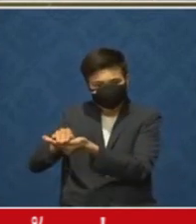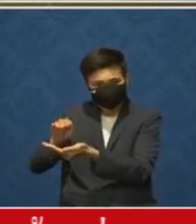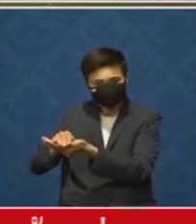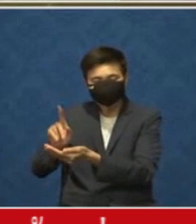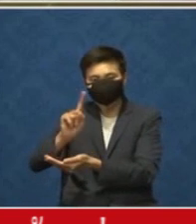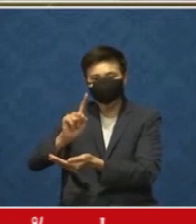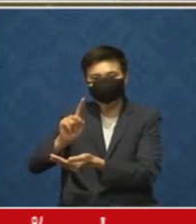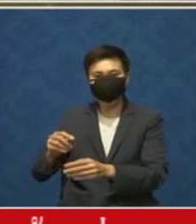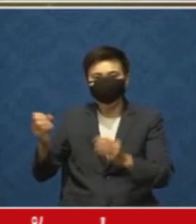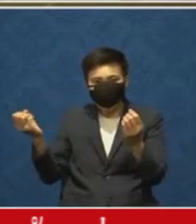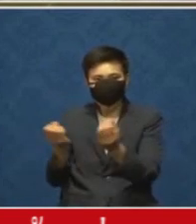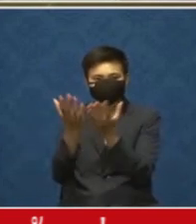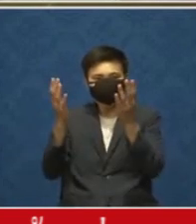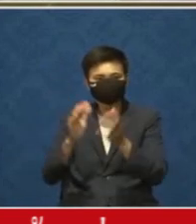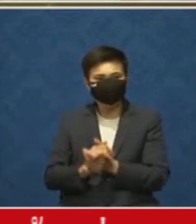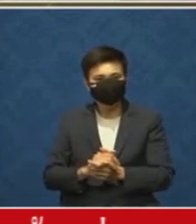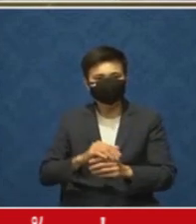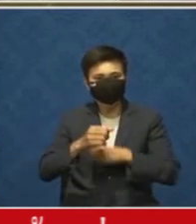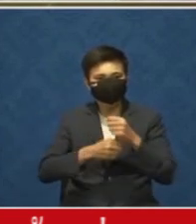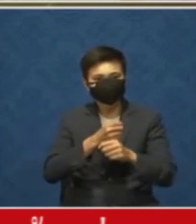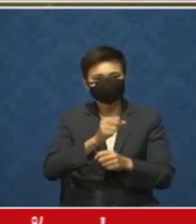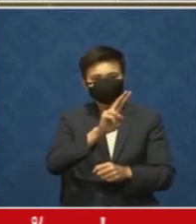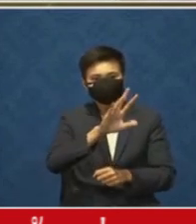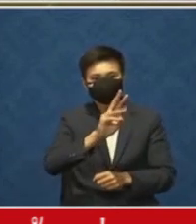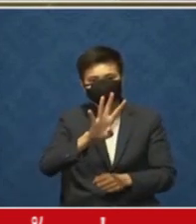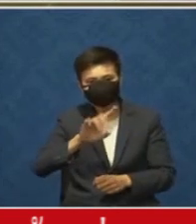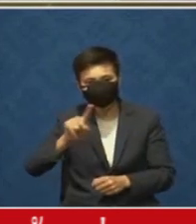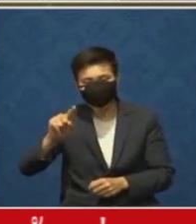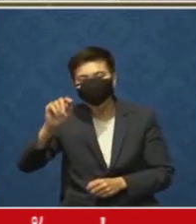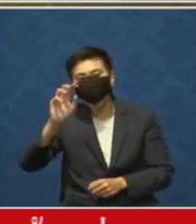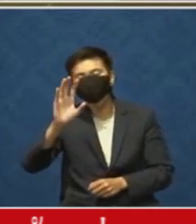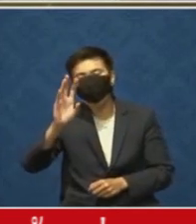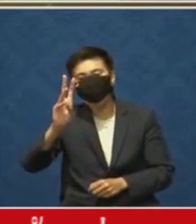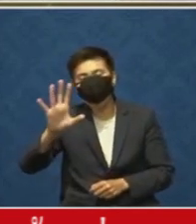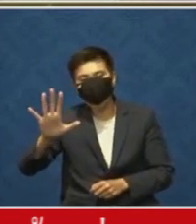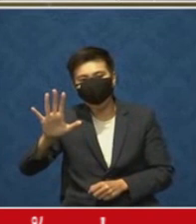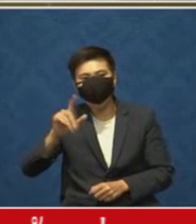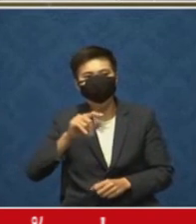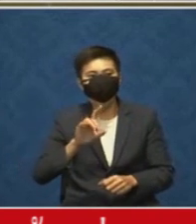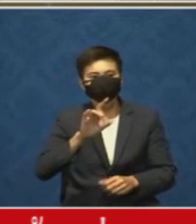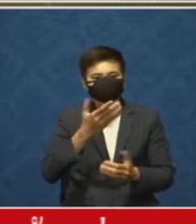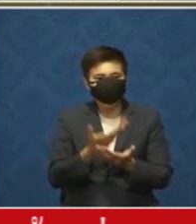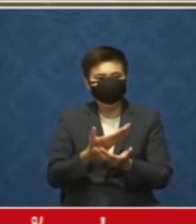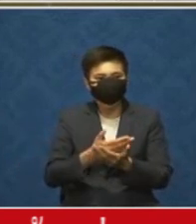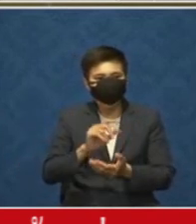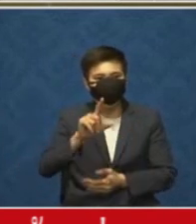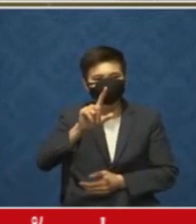าณปี2564ถึง2565งบประมาณอีกจำนวน130ล้านบาท